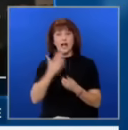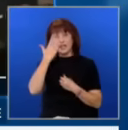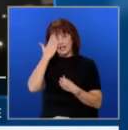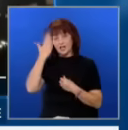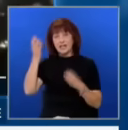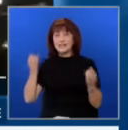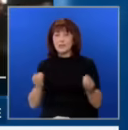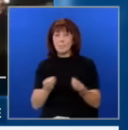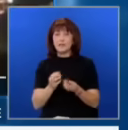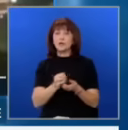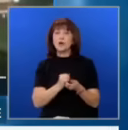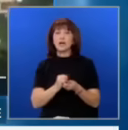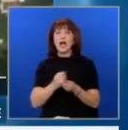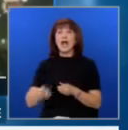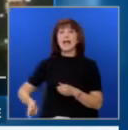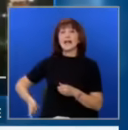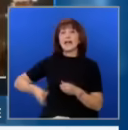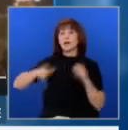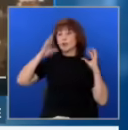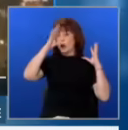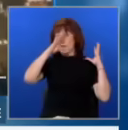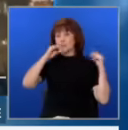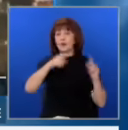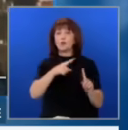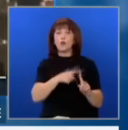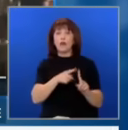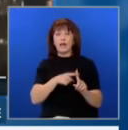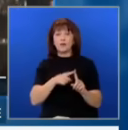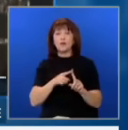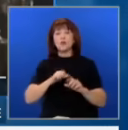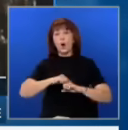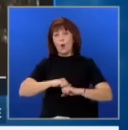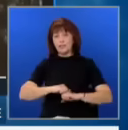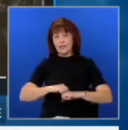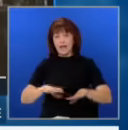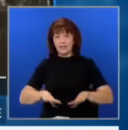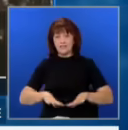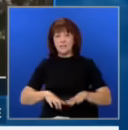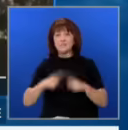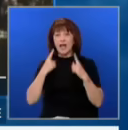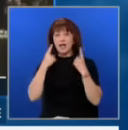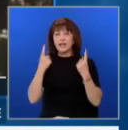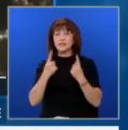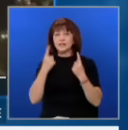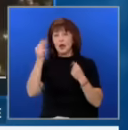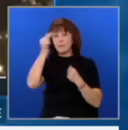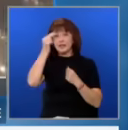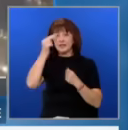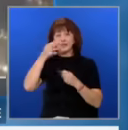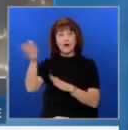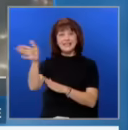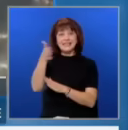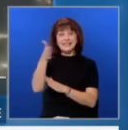Събитието е инициирано и организирано от Генералното ни консулство в Торонто съвместно с общината на града. Инициативата Българският трибагреник да